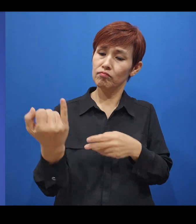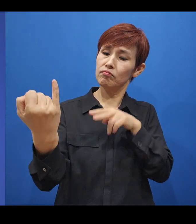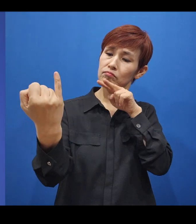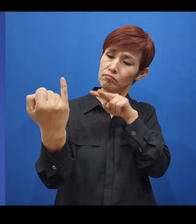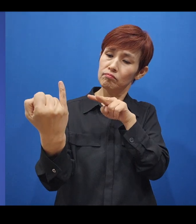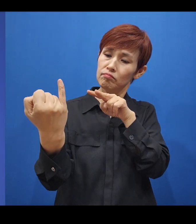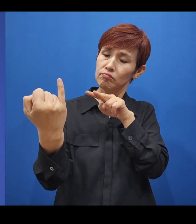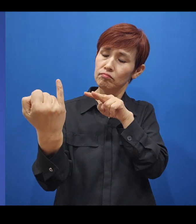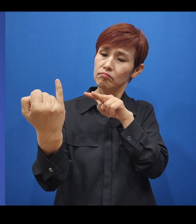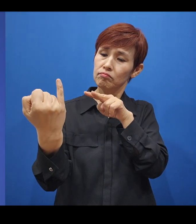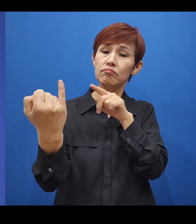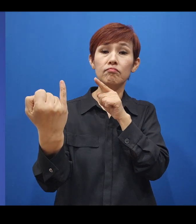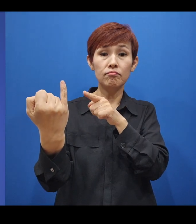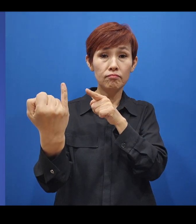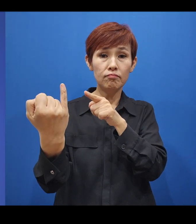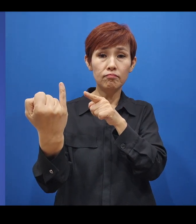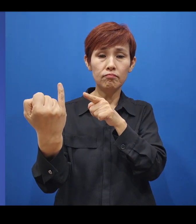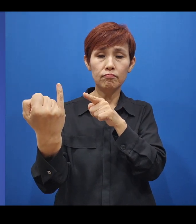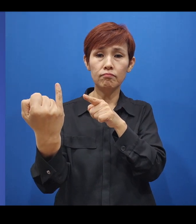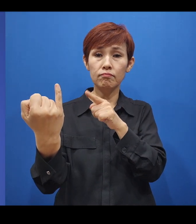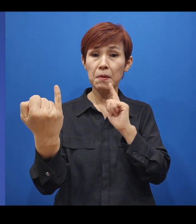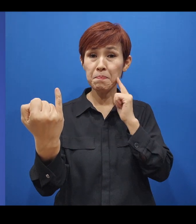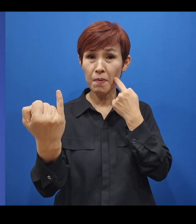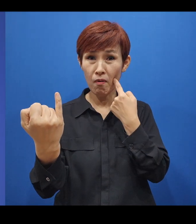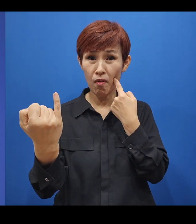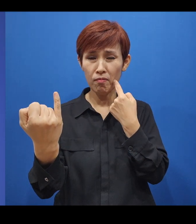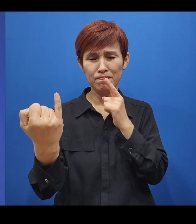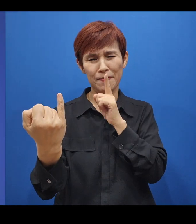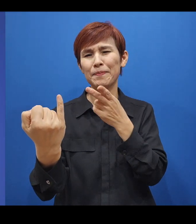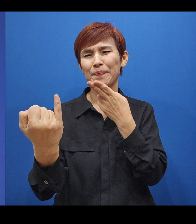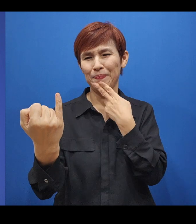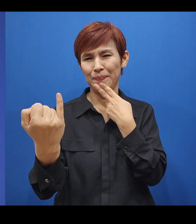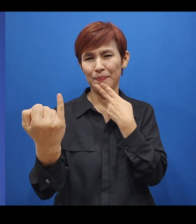보고 아담의 고백은 예쁘다가 아니에요.